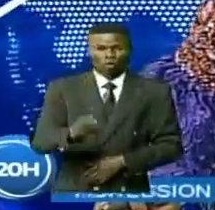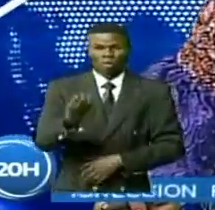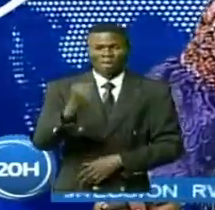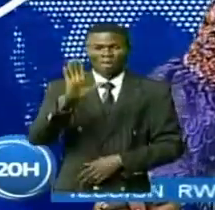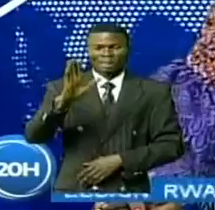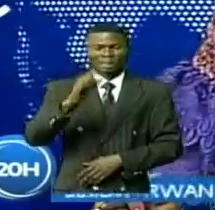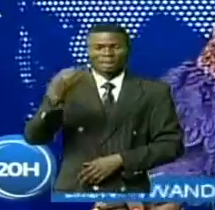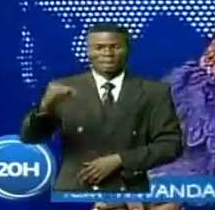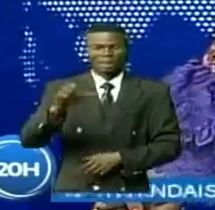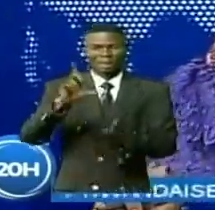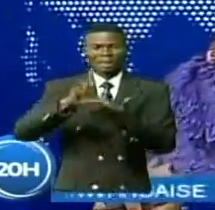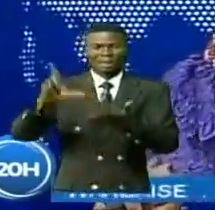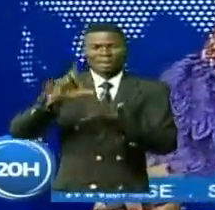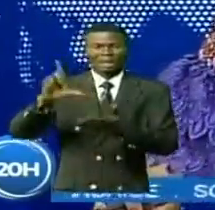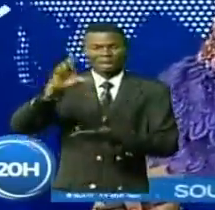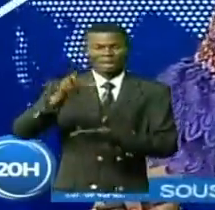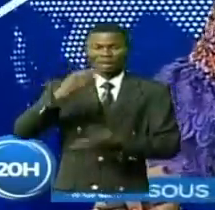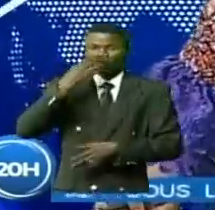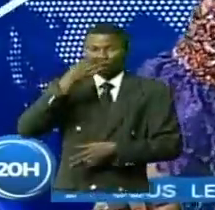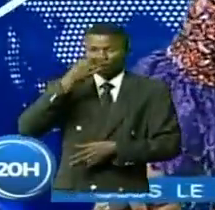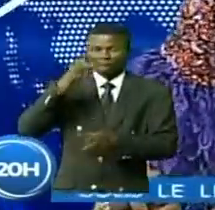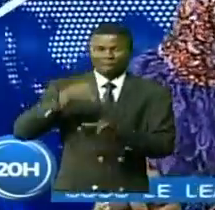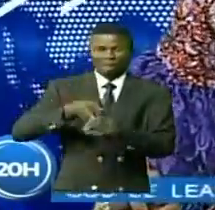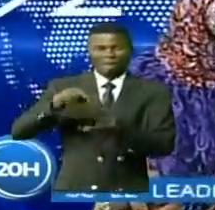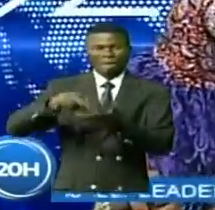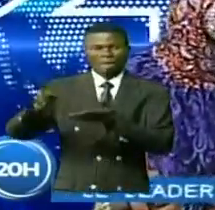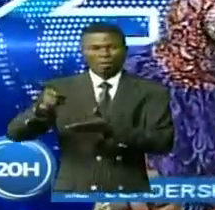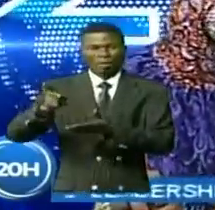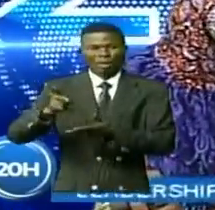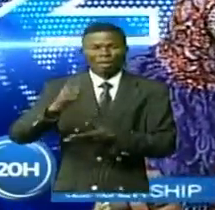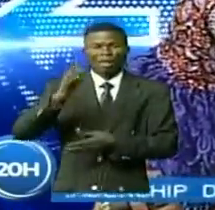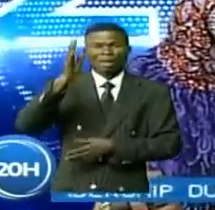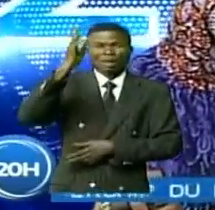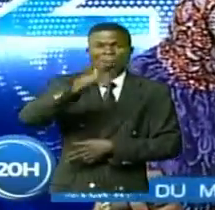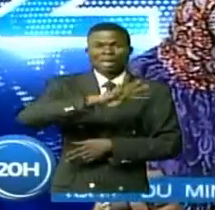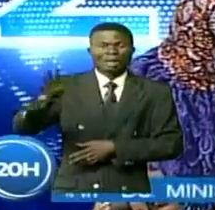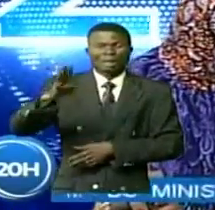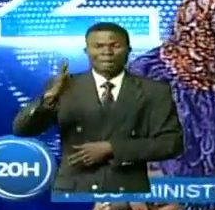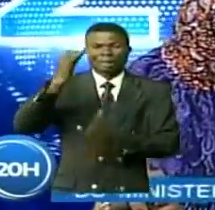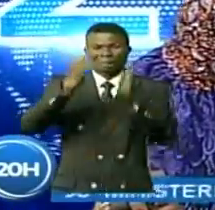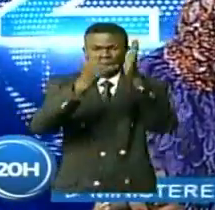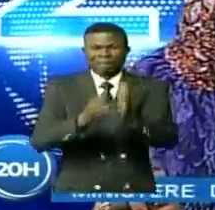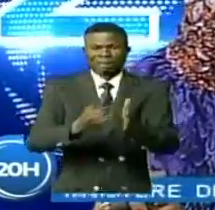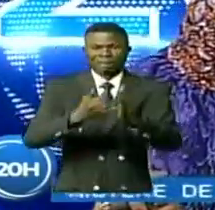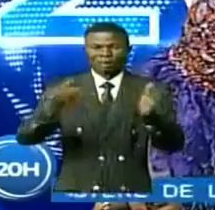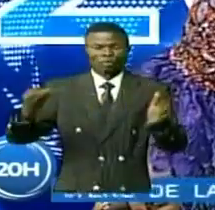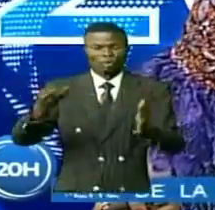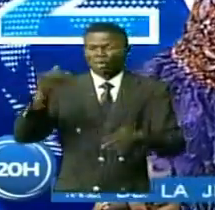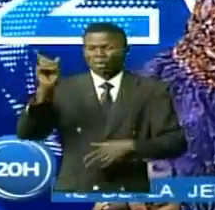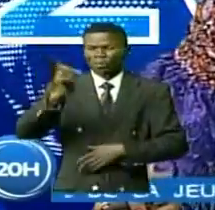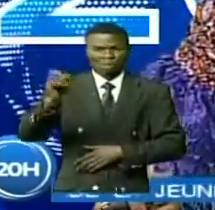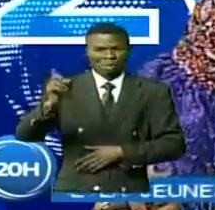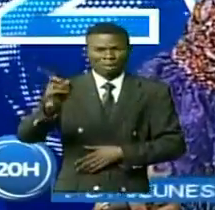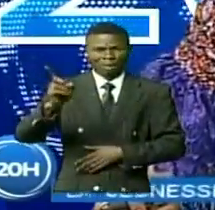congolais pour le litre d'essence au lieu de payer au prix réel, c'est-à-dire 4 660 francs congolais pour les litres comme sous